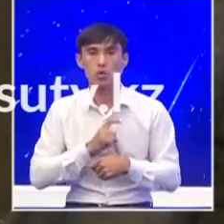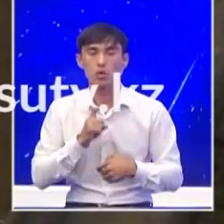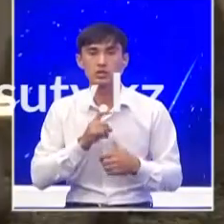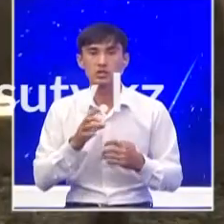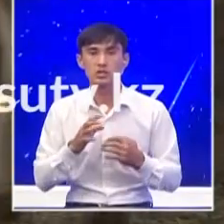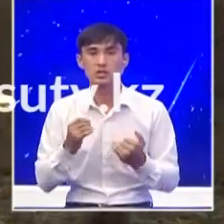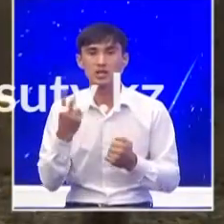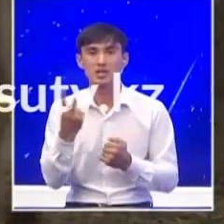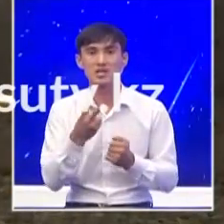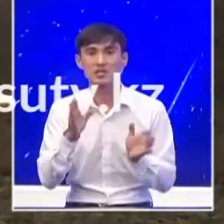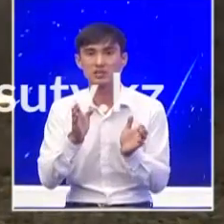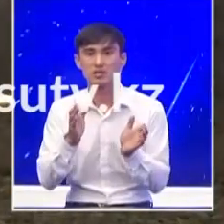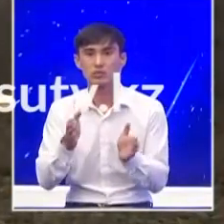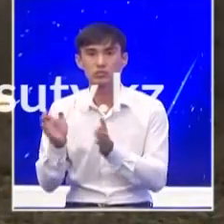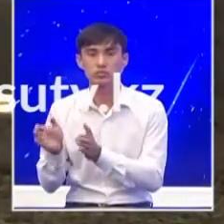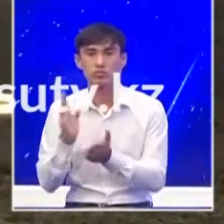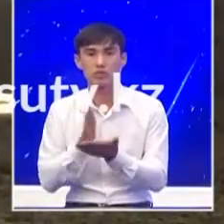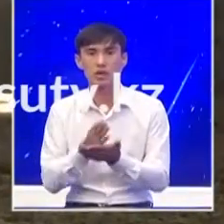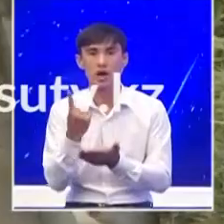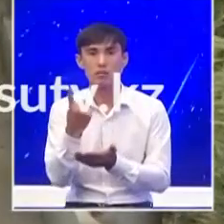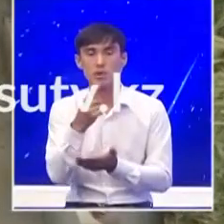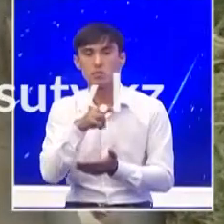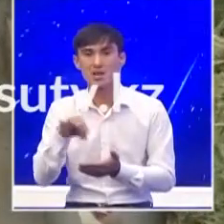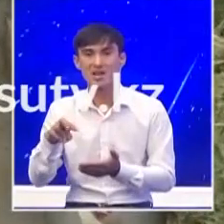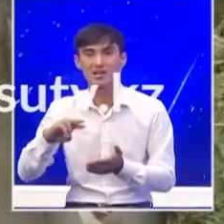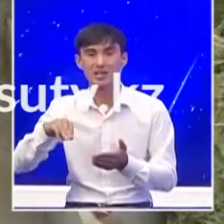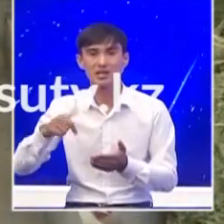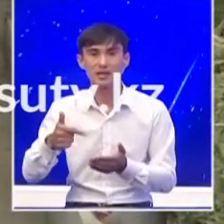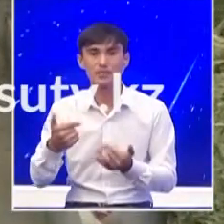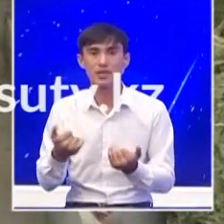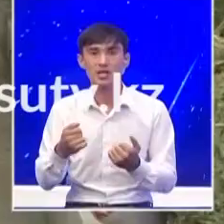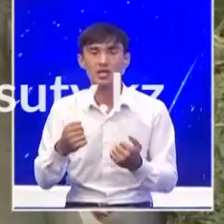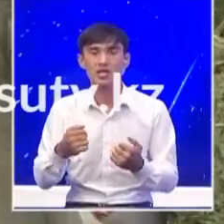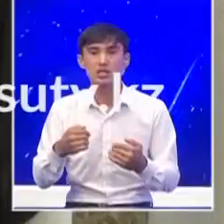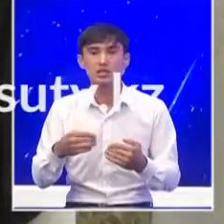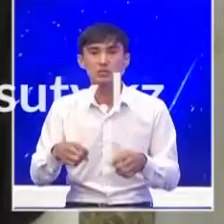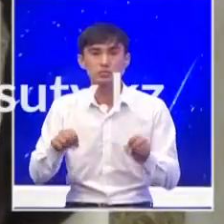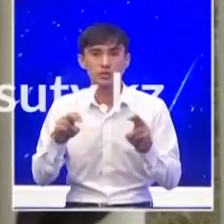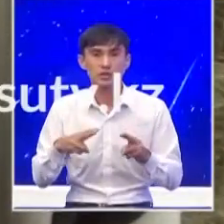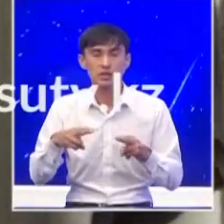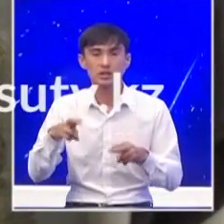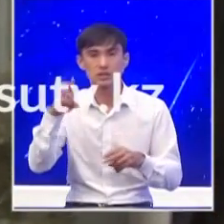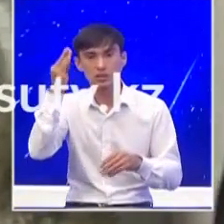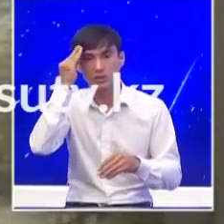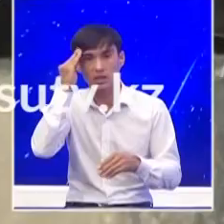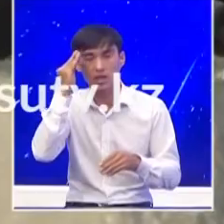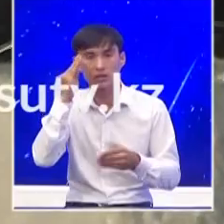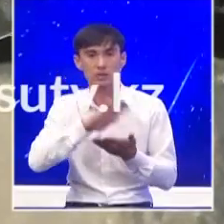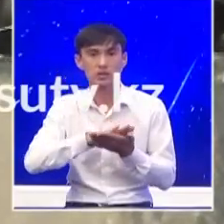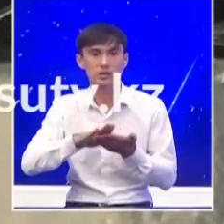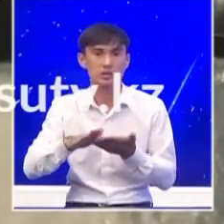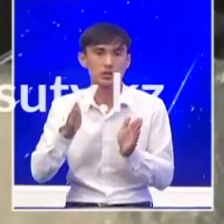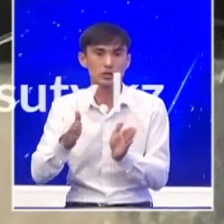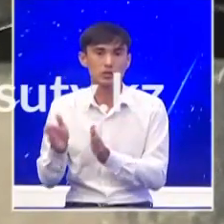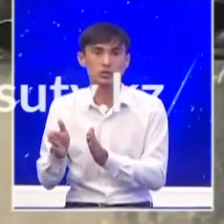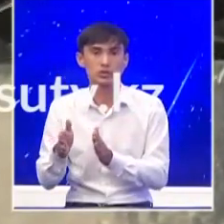2 сарай бар. Әрқайсысының құны 1 миллиард теңге. Жасанды интеллектінің арқасында мал қорайшы тазалықта, ал